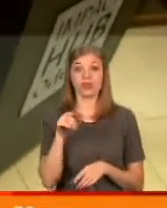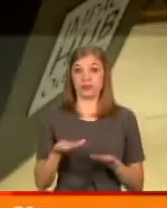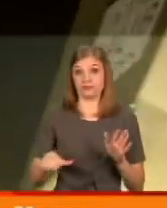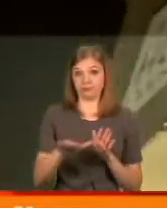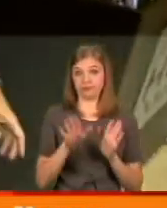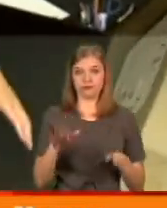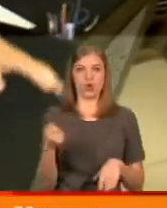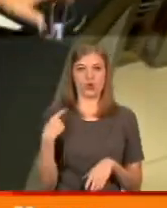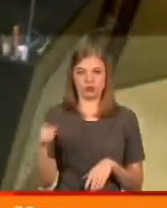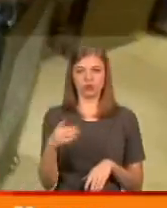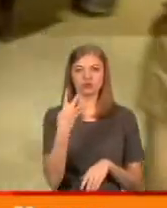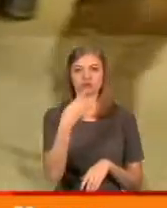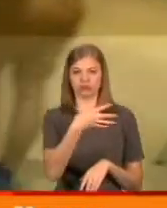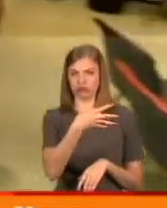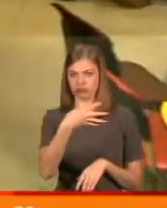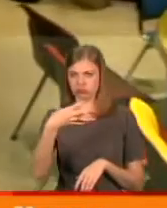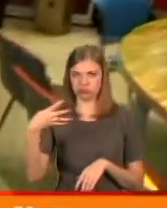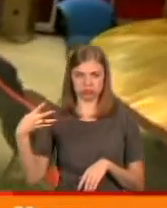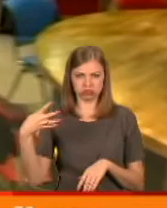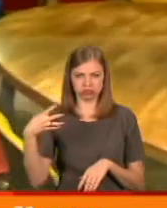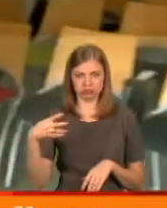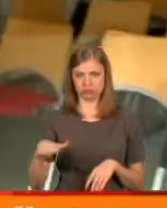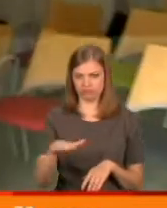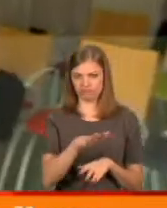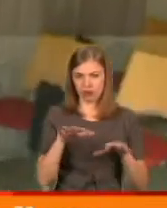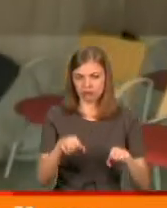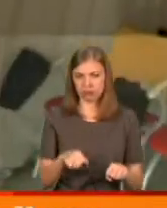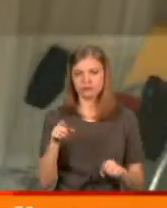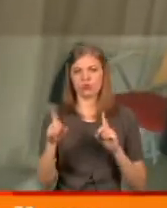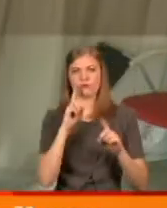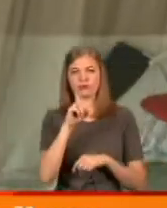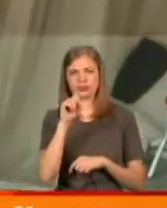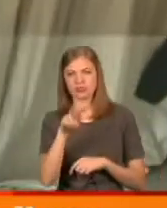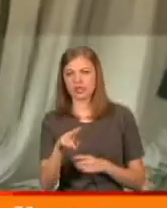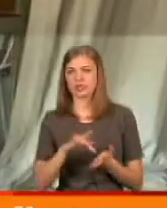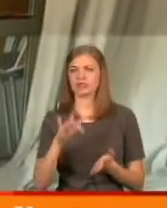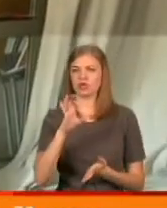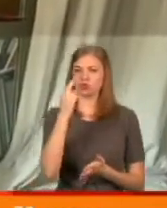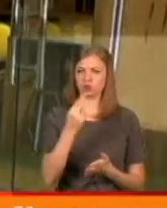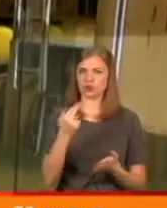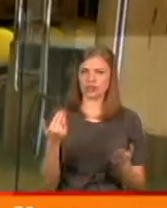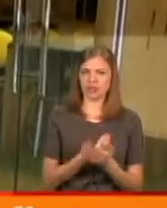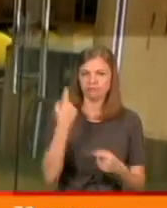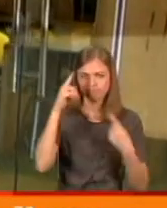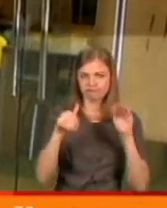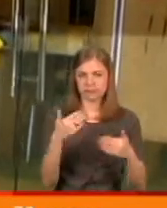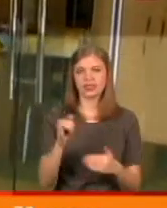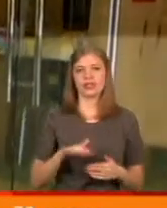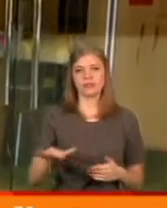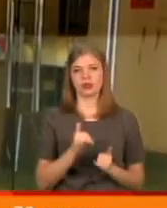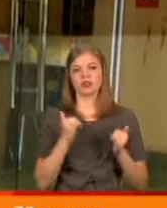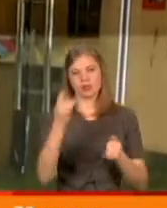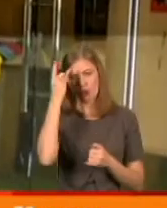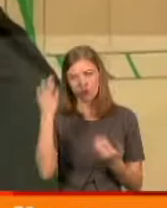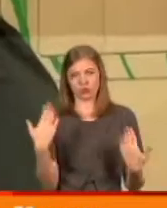Одеса розмістився аж на 4 поверхах коворкінгового простору. Тут і конференц-зала, і центр соціальних інновацій, і майданчик для